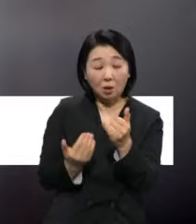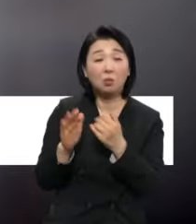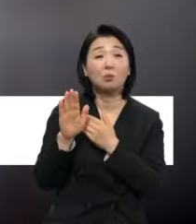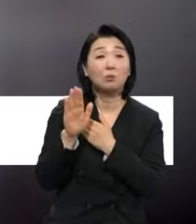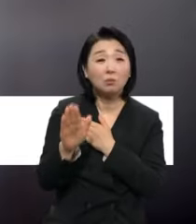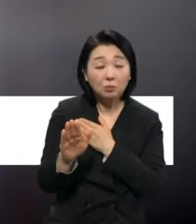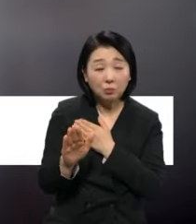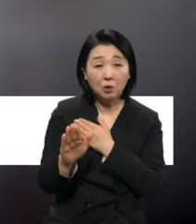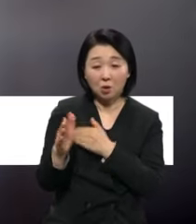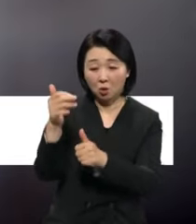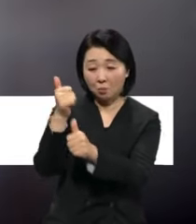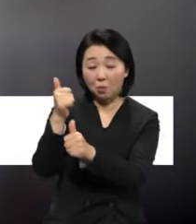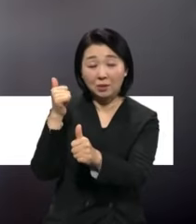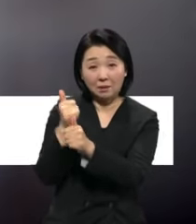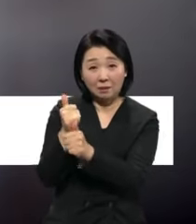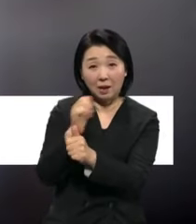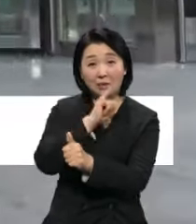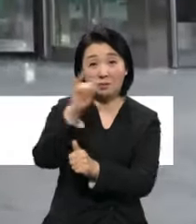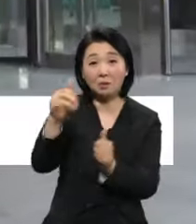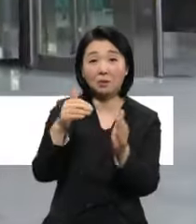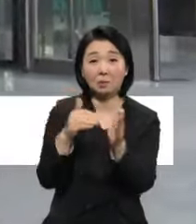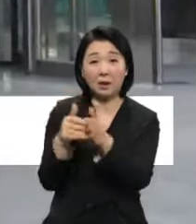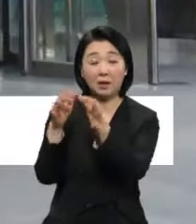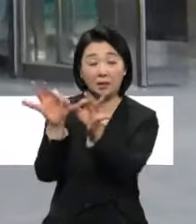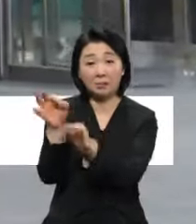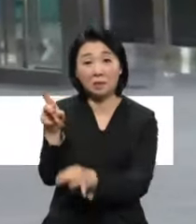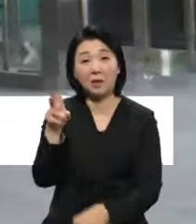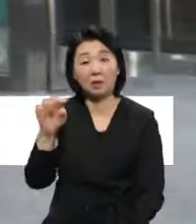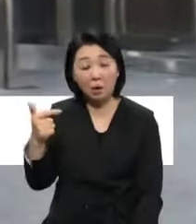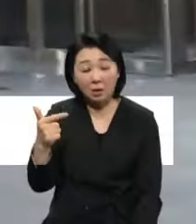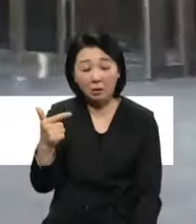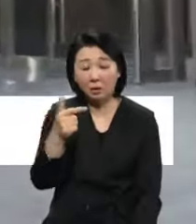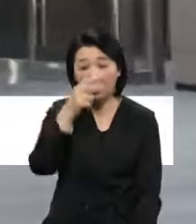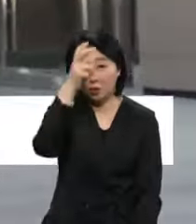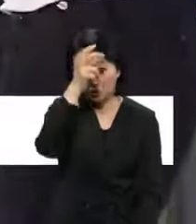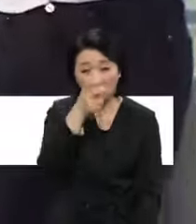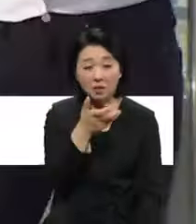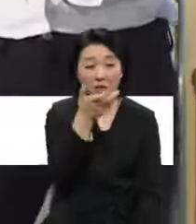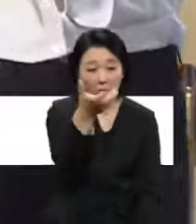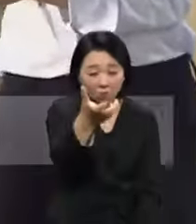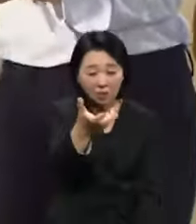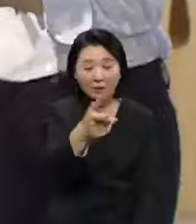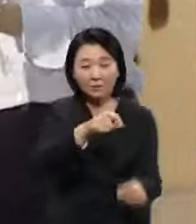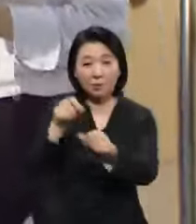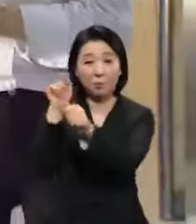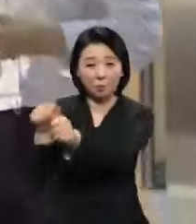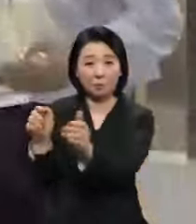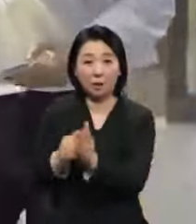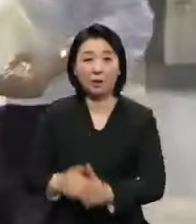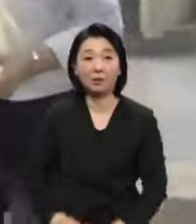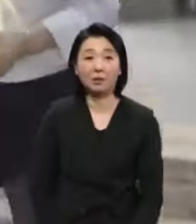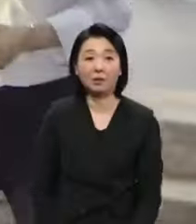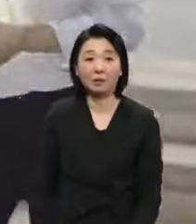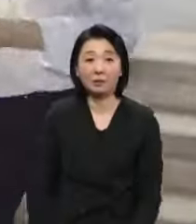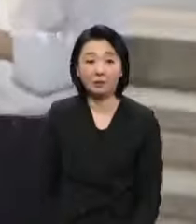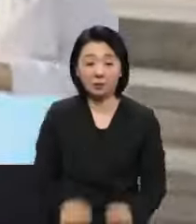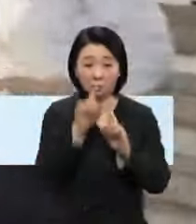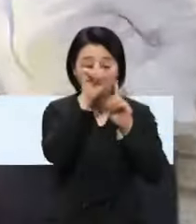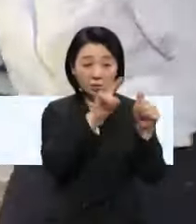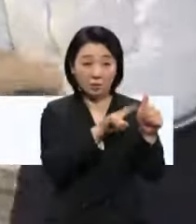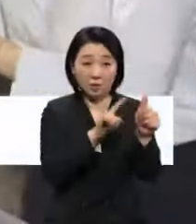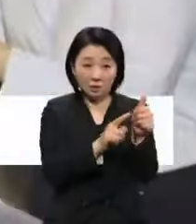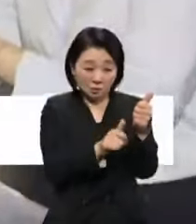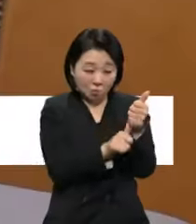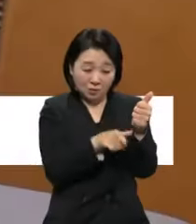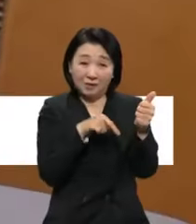김계환 해병대 사령관에게 전화해 사건 조사 결과를 경찰에 넘기는 걸 보류하라는 지시를 내렸습니다. 이후 이 전 장관의